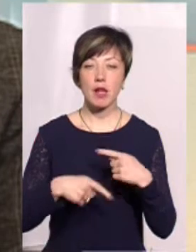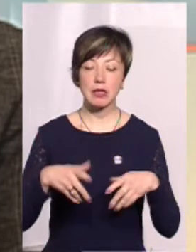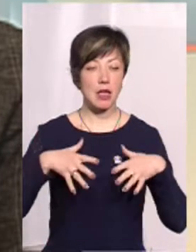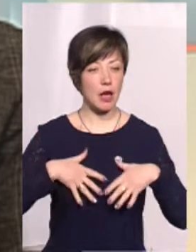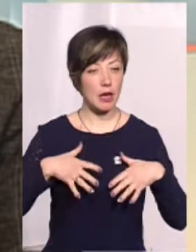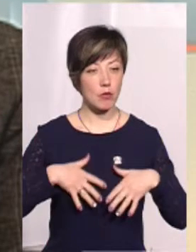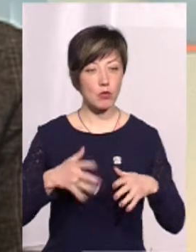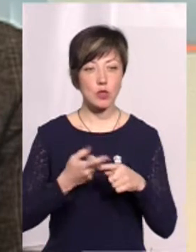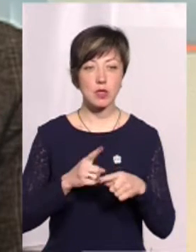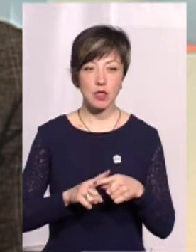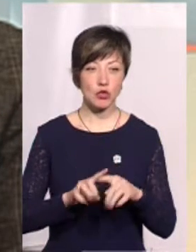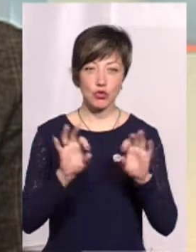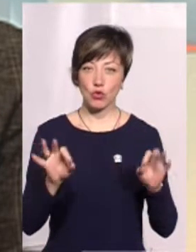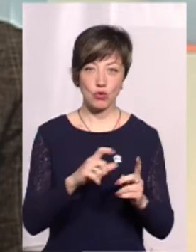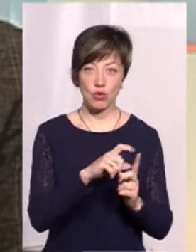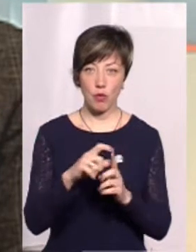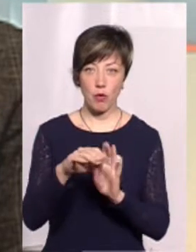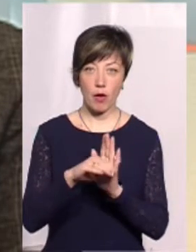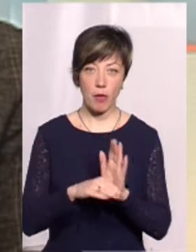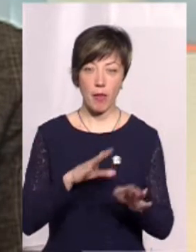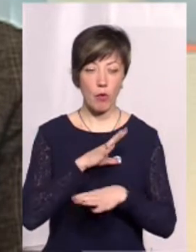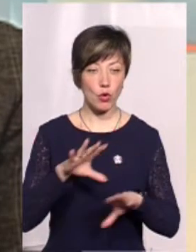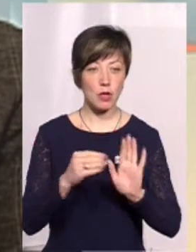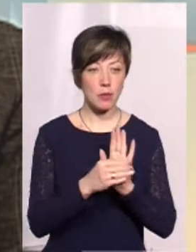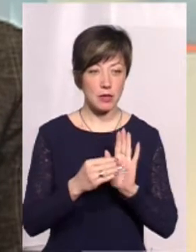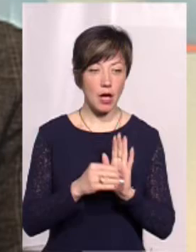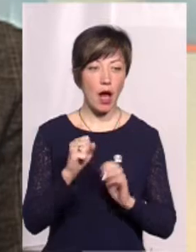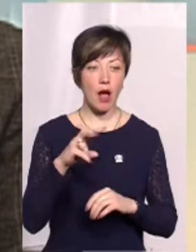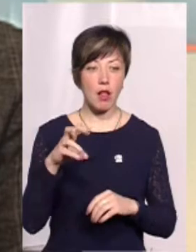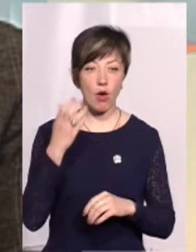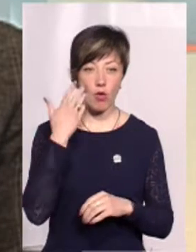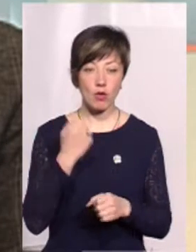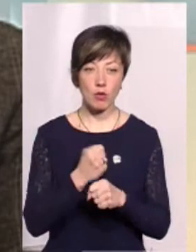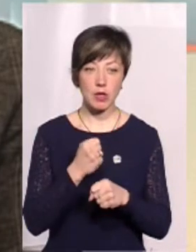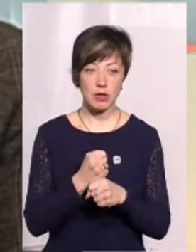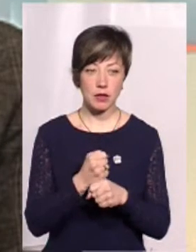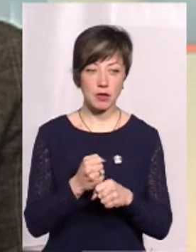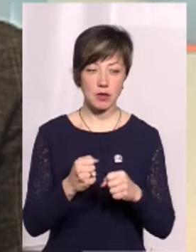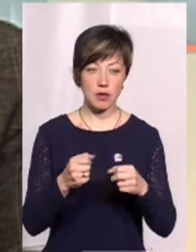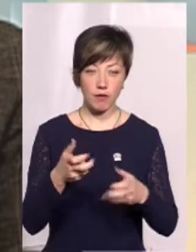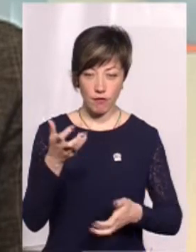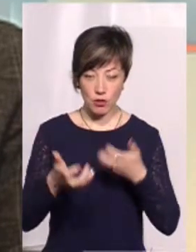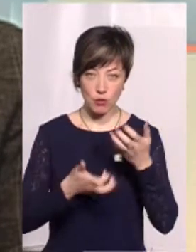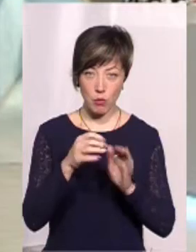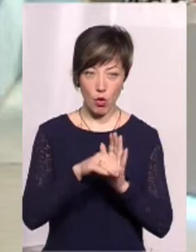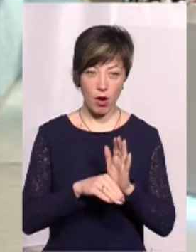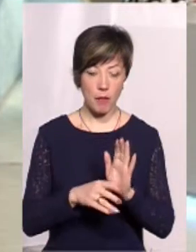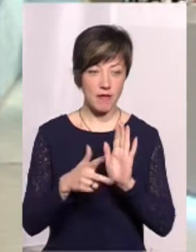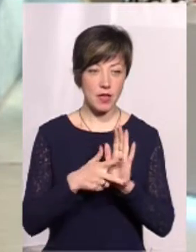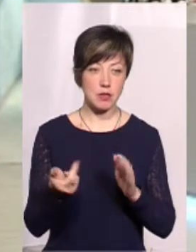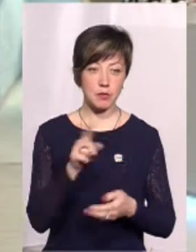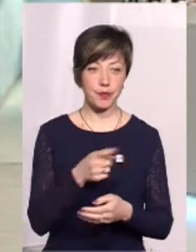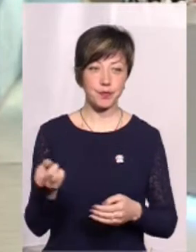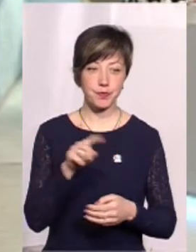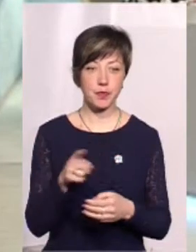до речі, про Крим жодного слова в його програмі не було написано, але ми робили просто вижимки з програм, тому що програма містить 8